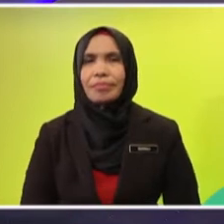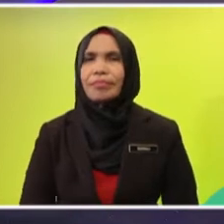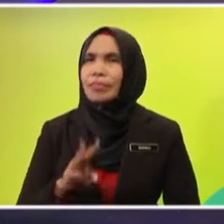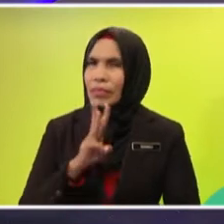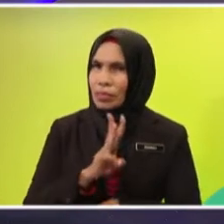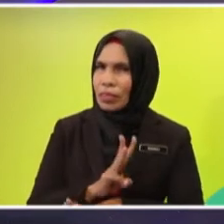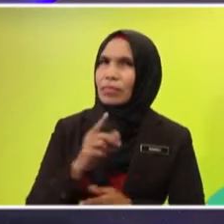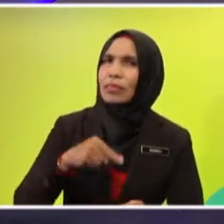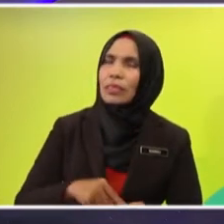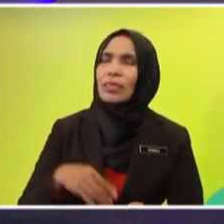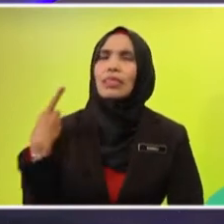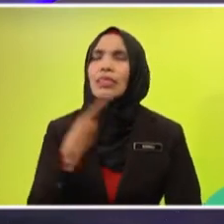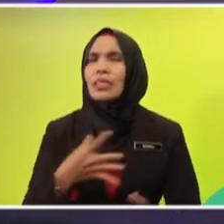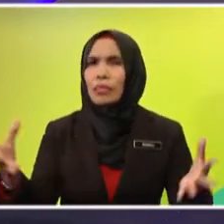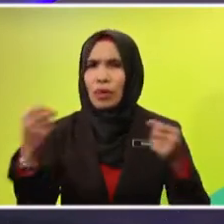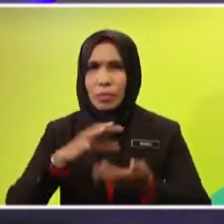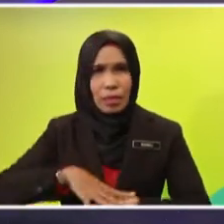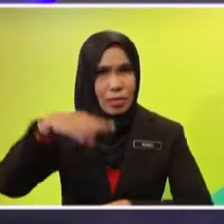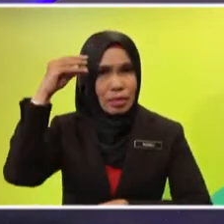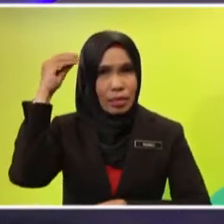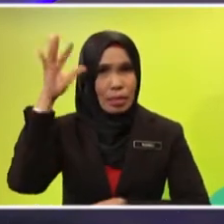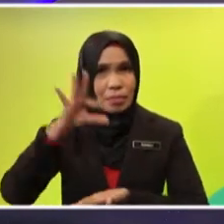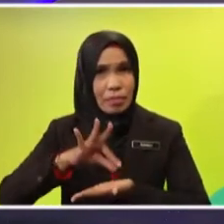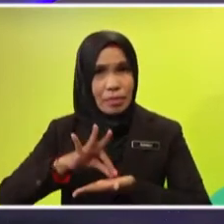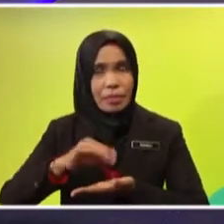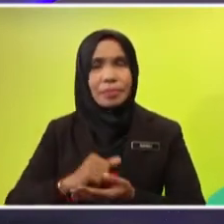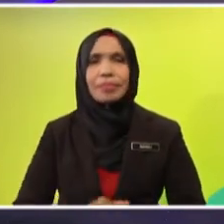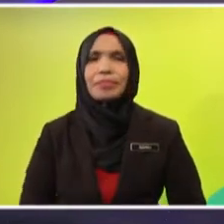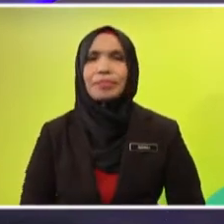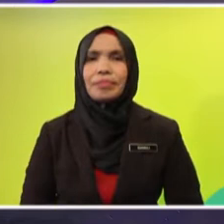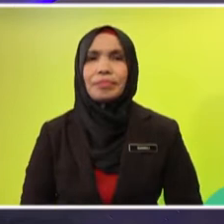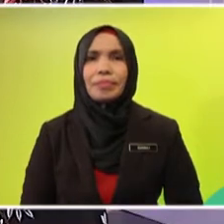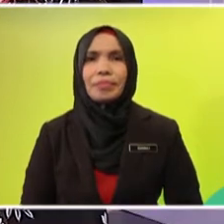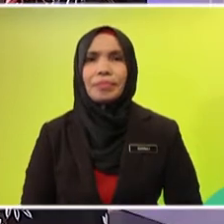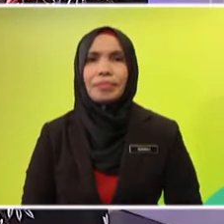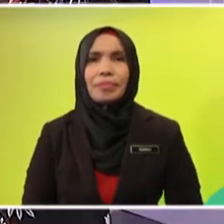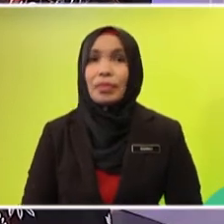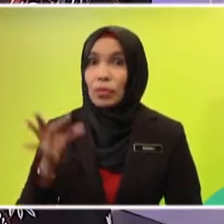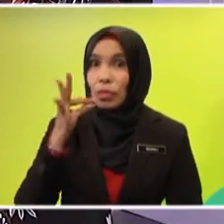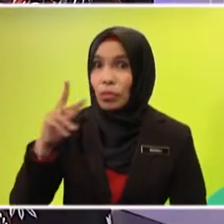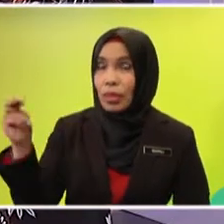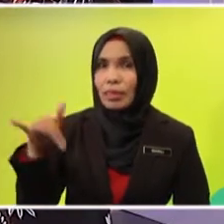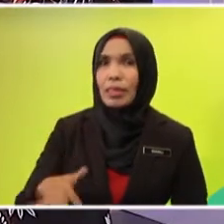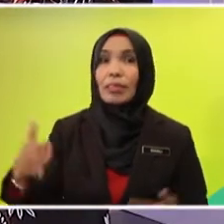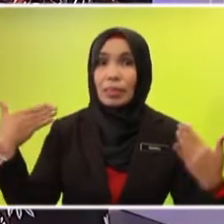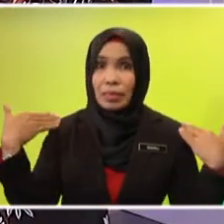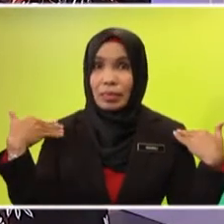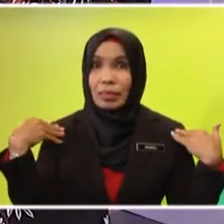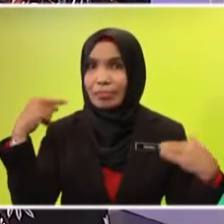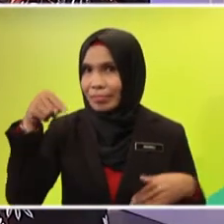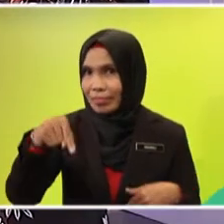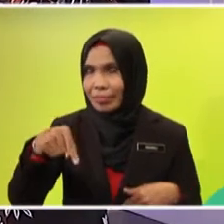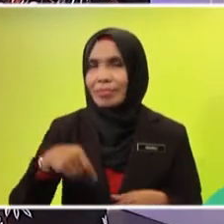belajar mengira CEO Bulek oke buah-buahan yang ada dekat sini baik contohnya